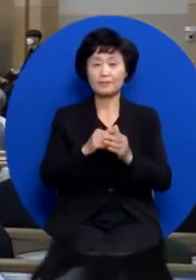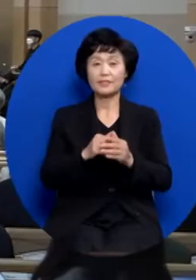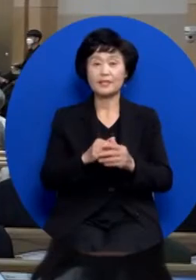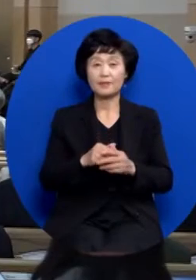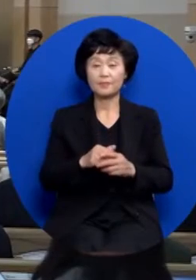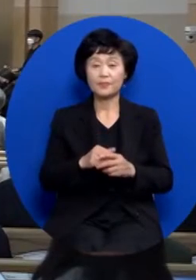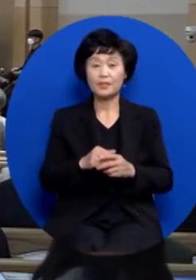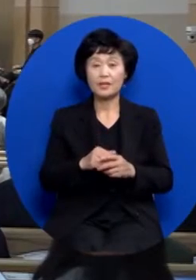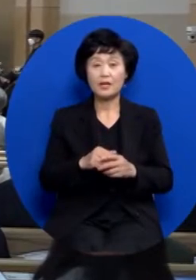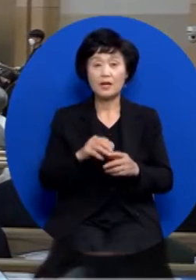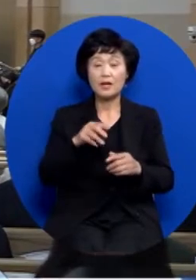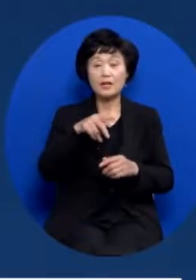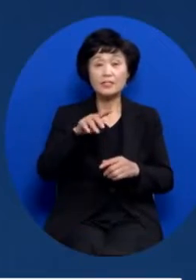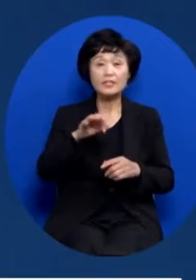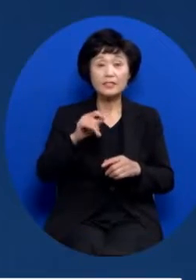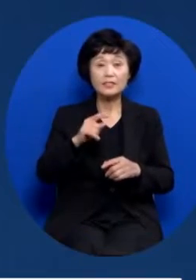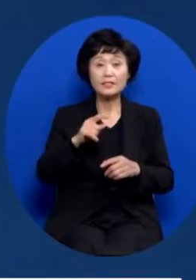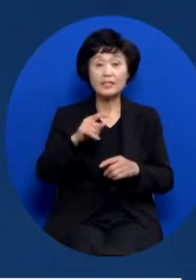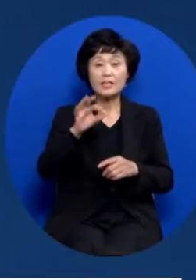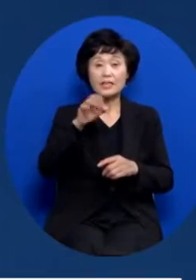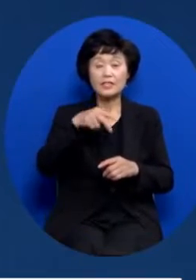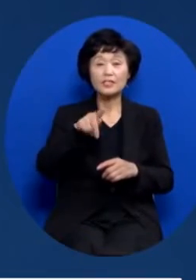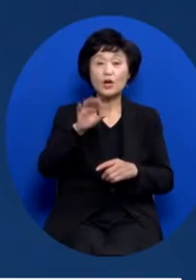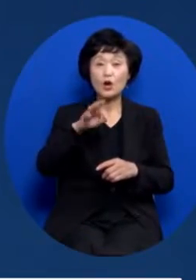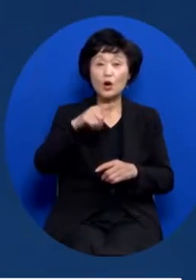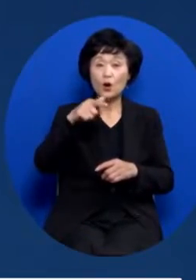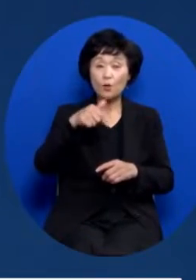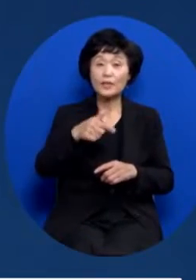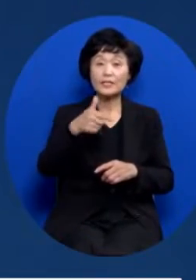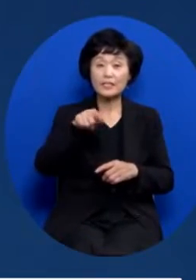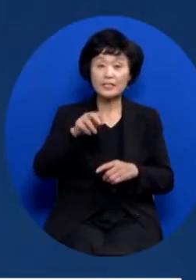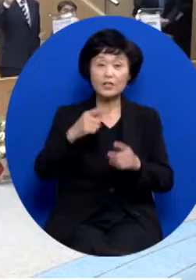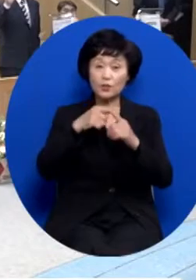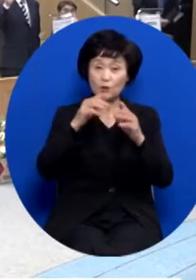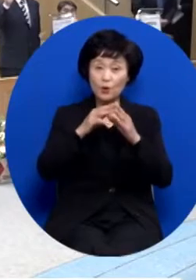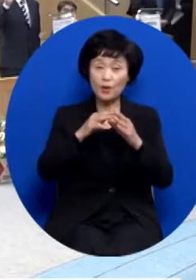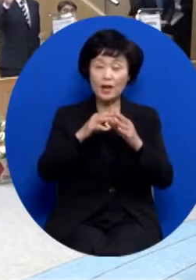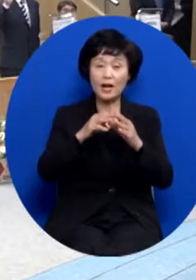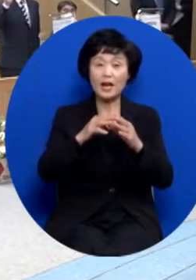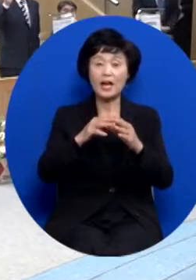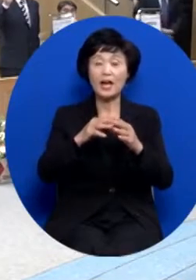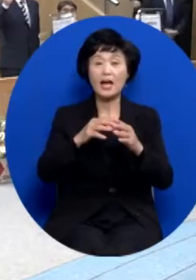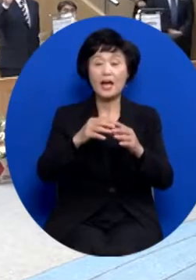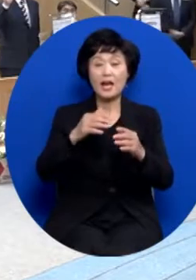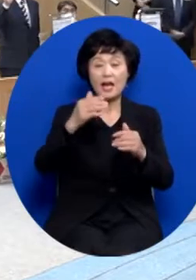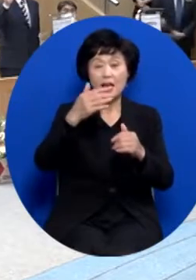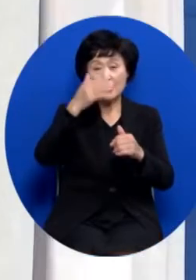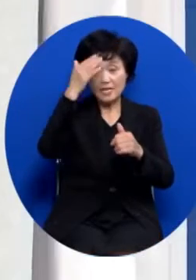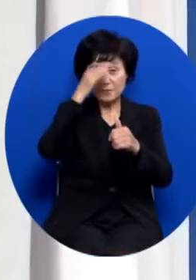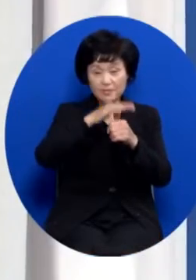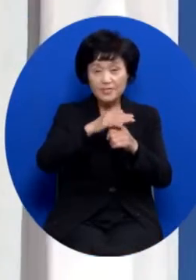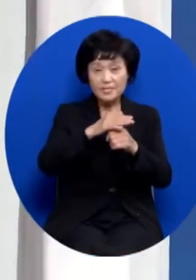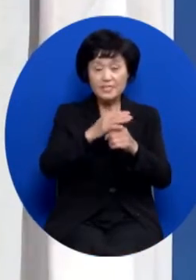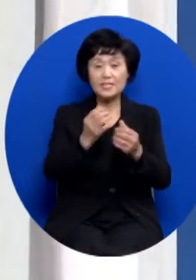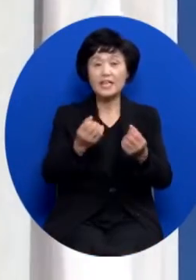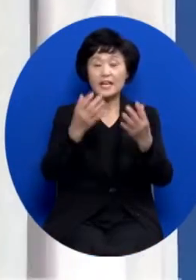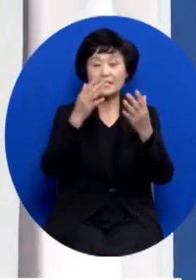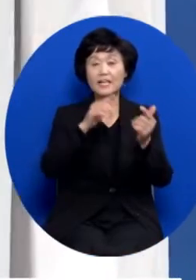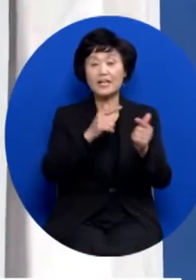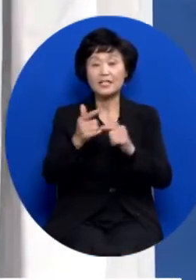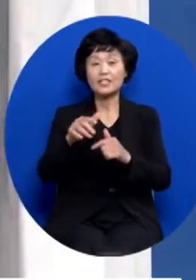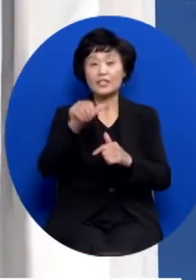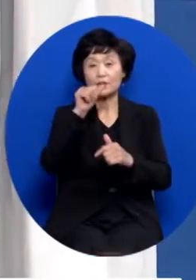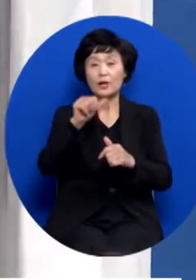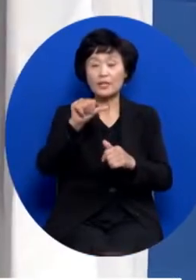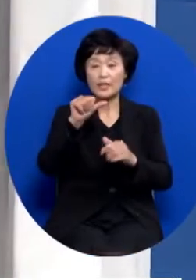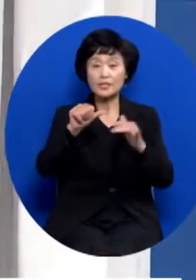서원경교회가 32주년을 기념해 향존직 은퇴 및 임직식을 열었습니다. 이날 임직 예식에서 이한용 씨를 비롯한 5명이